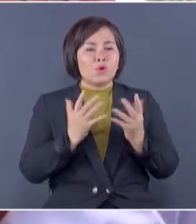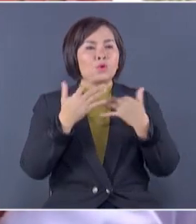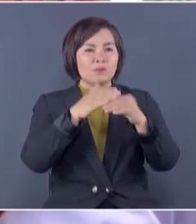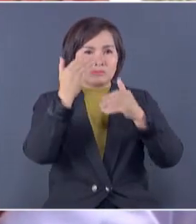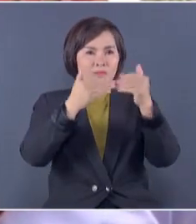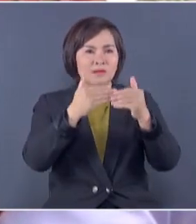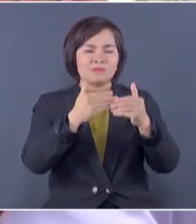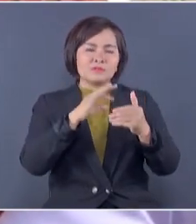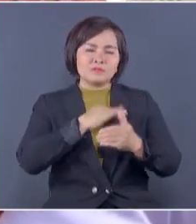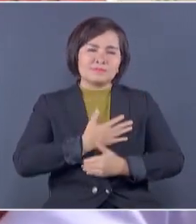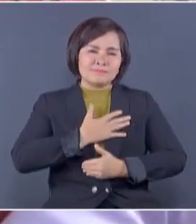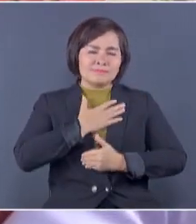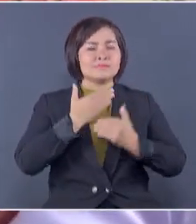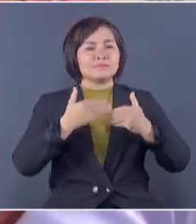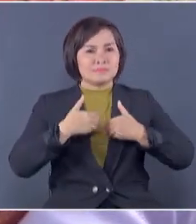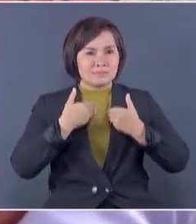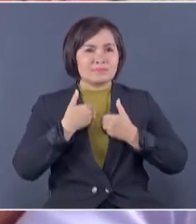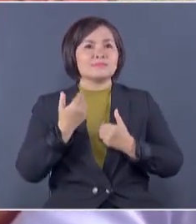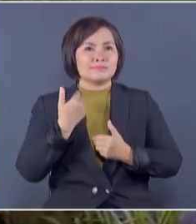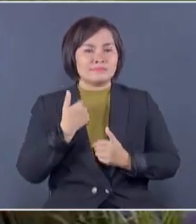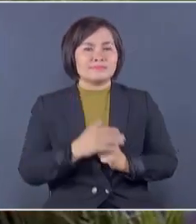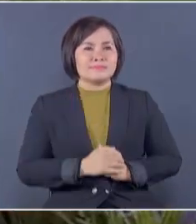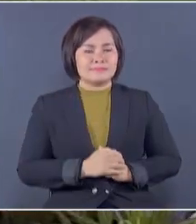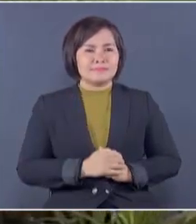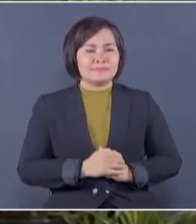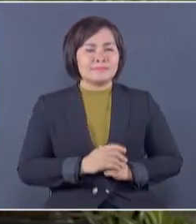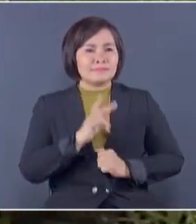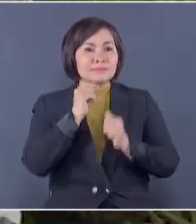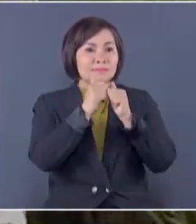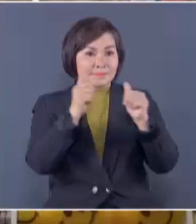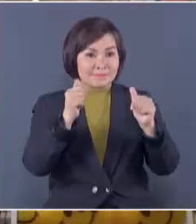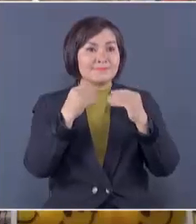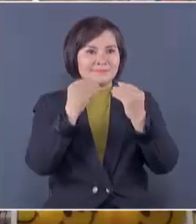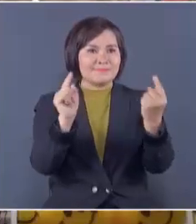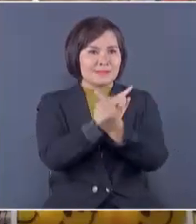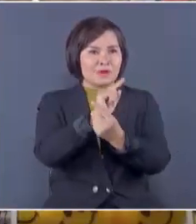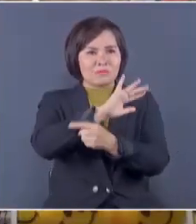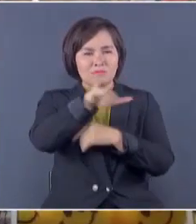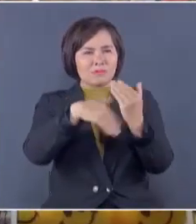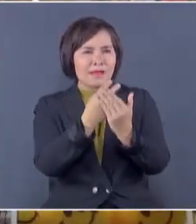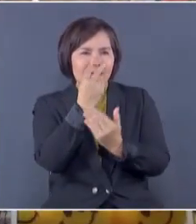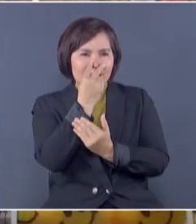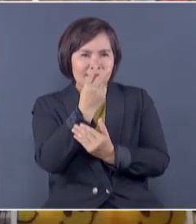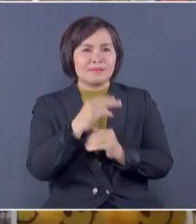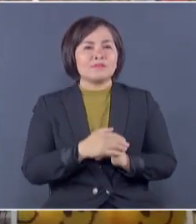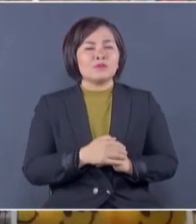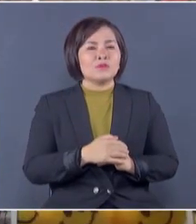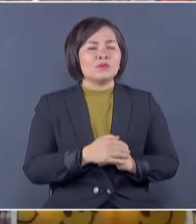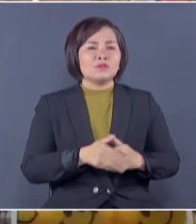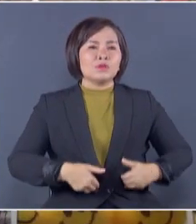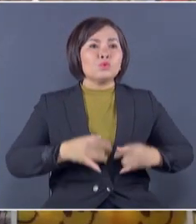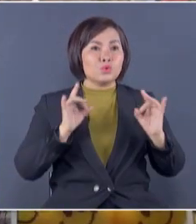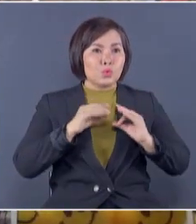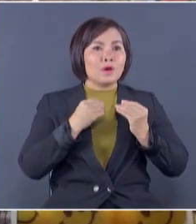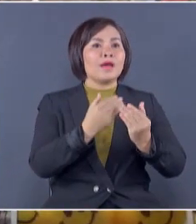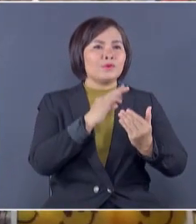ขกเรือที่มาร่วมงานด้วยใจทั้งนั้นเลยนะครับเรื่องราวดีๆแบบนี้ส่งต่อให้สังคมครับอยู่ให้รักจากไปให้คิด